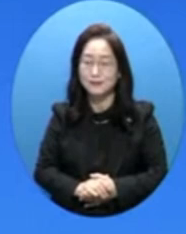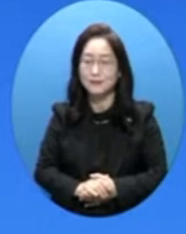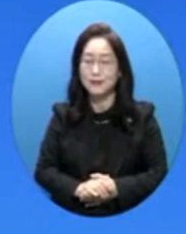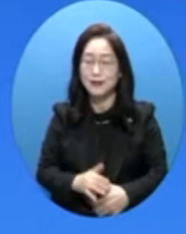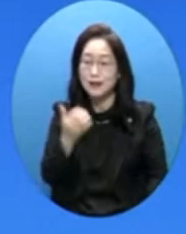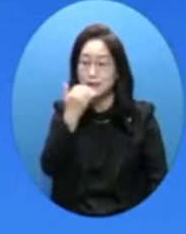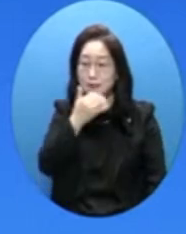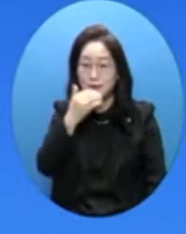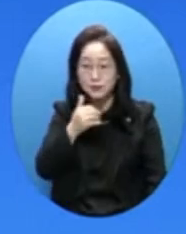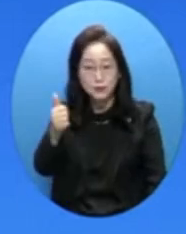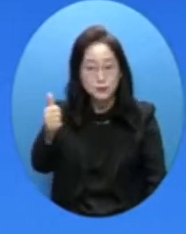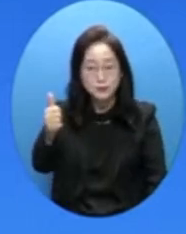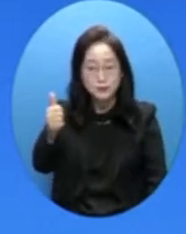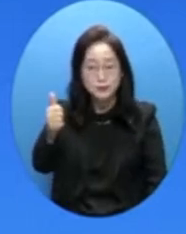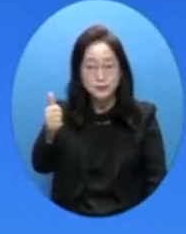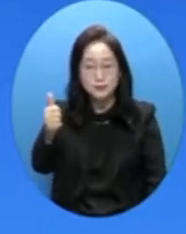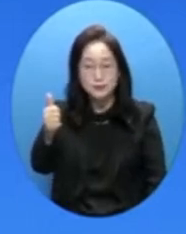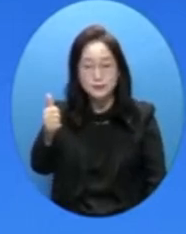베드로가